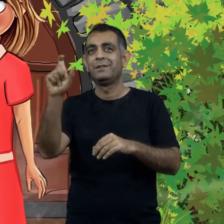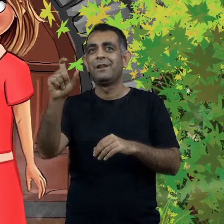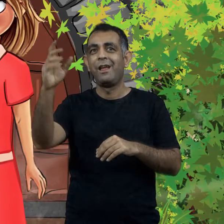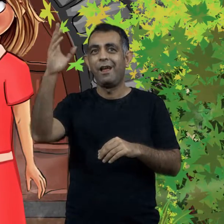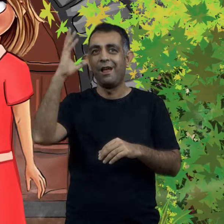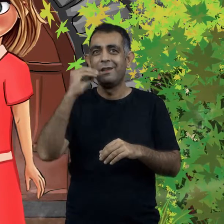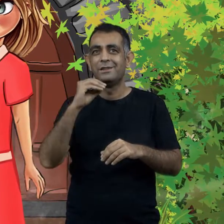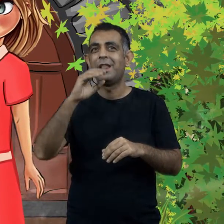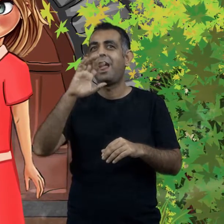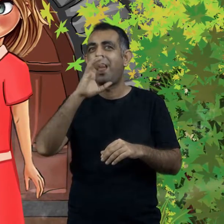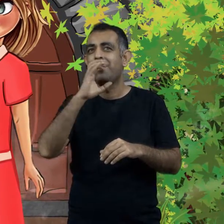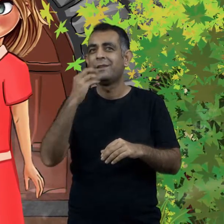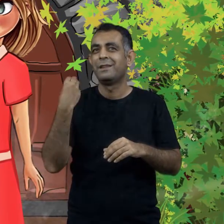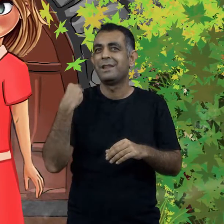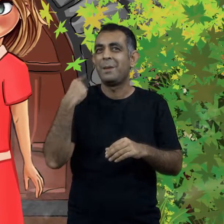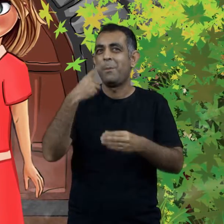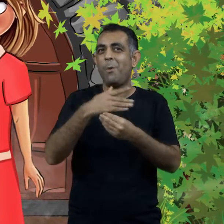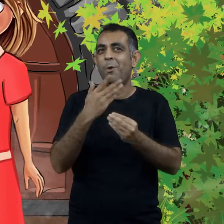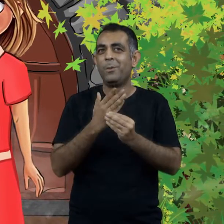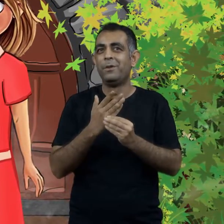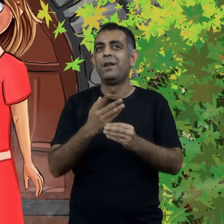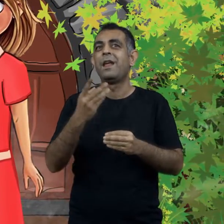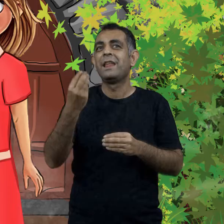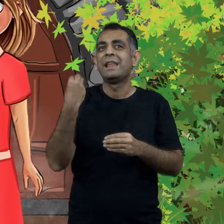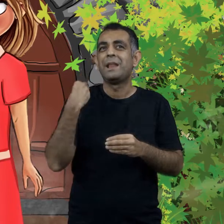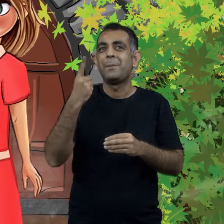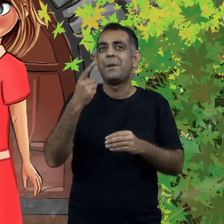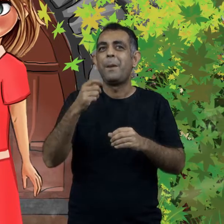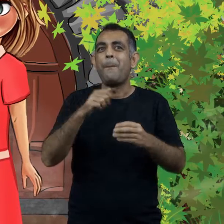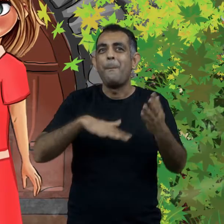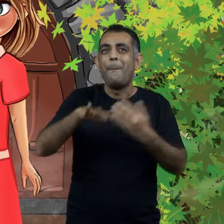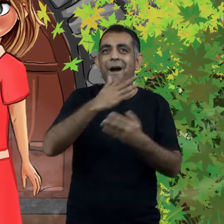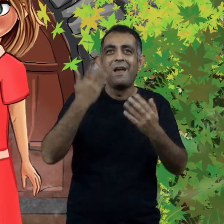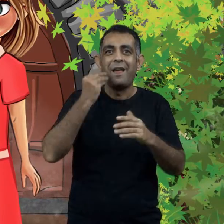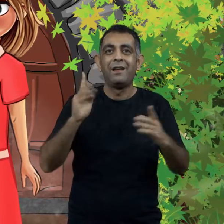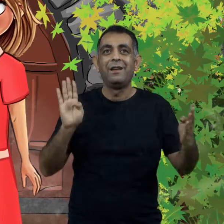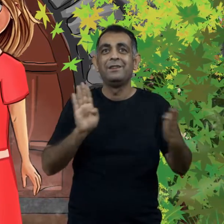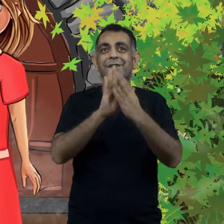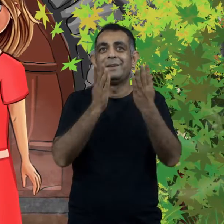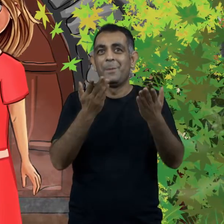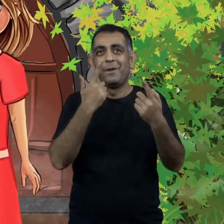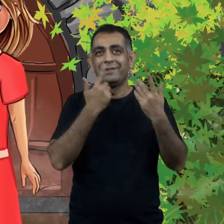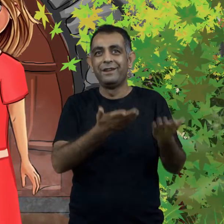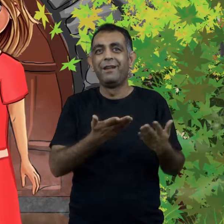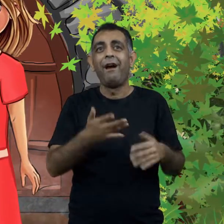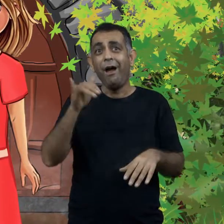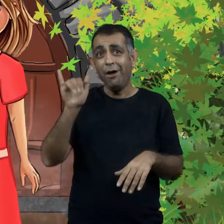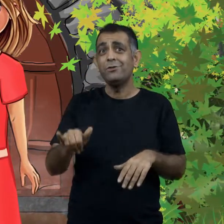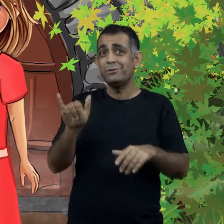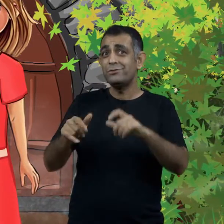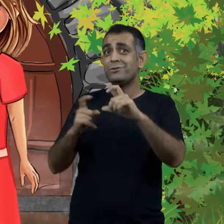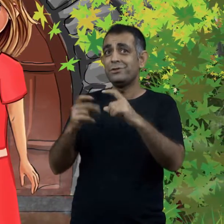yazıyordu. Anlaşılan Amesya'da yeni bir bölümde yeni bir macera ile karşı